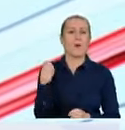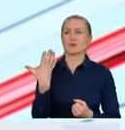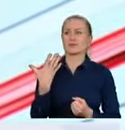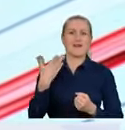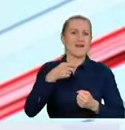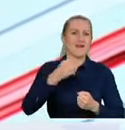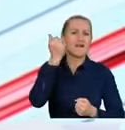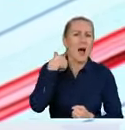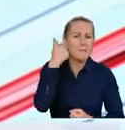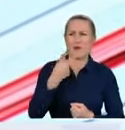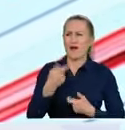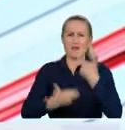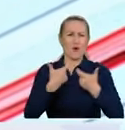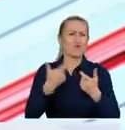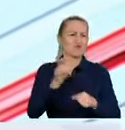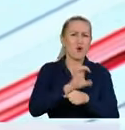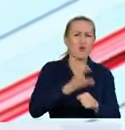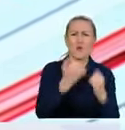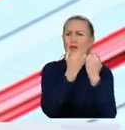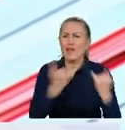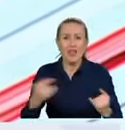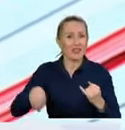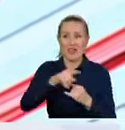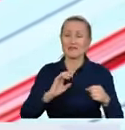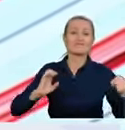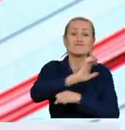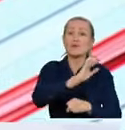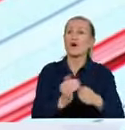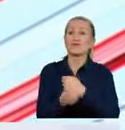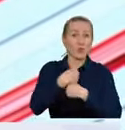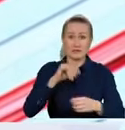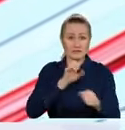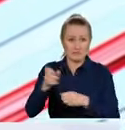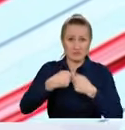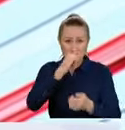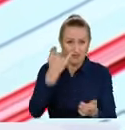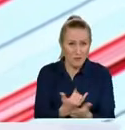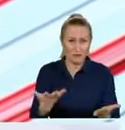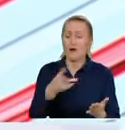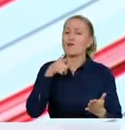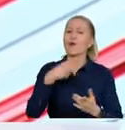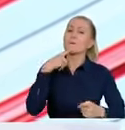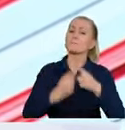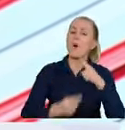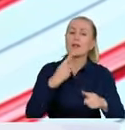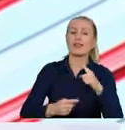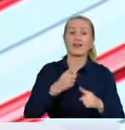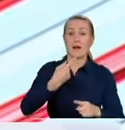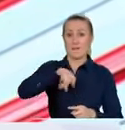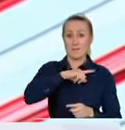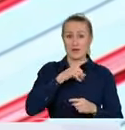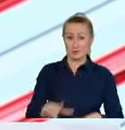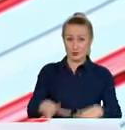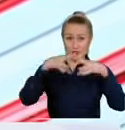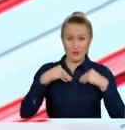mleko, masło nie mogą być sprzedawane na wschód. To polityka, według której przyjęliśmy 800